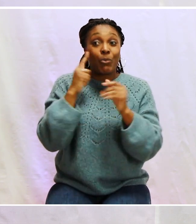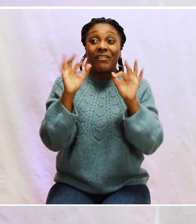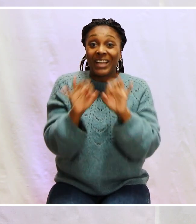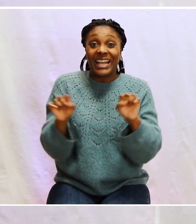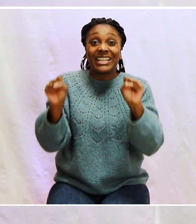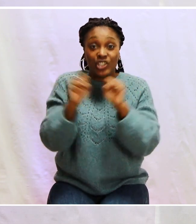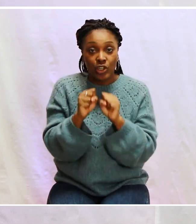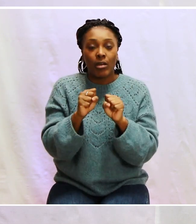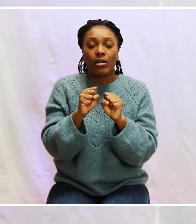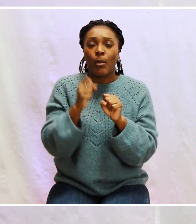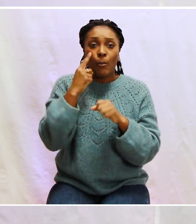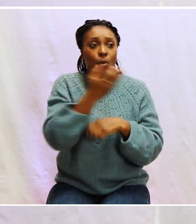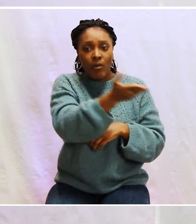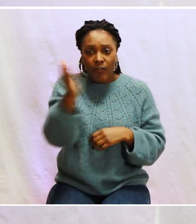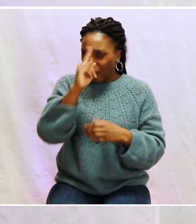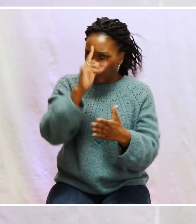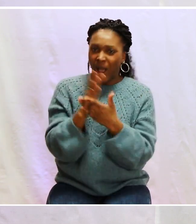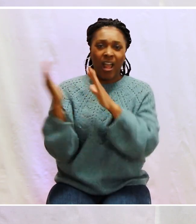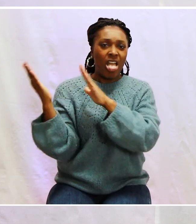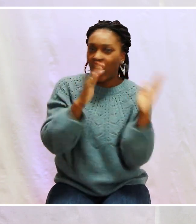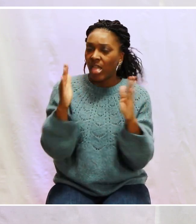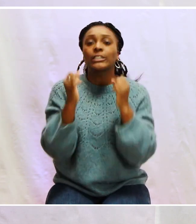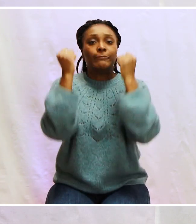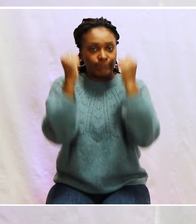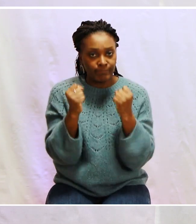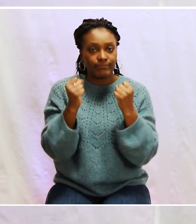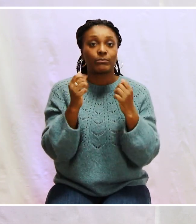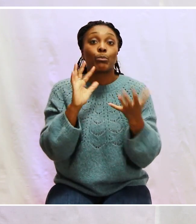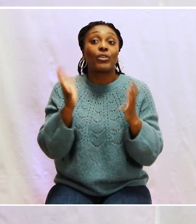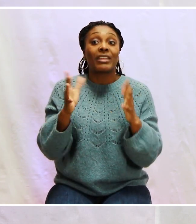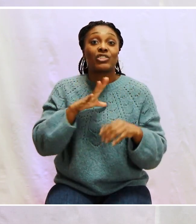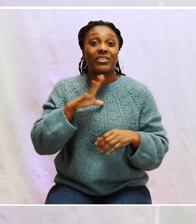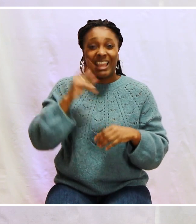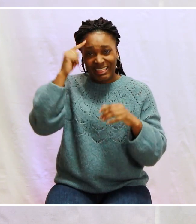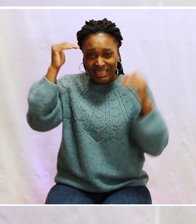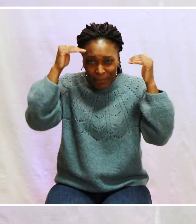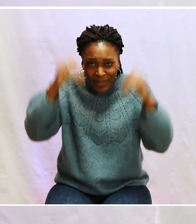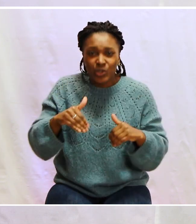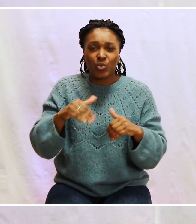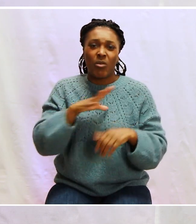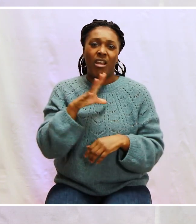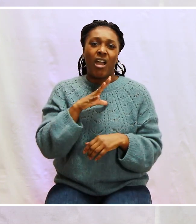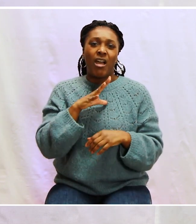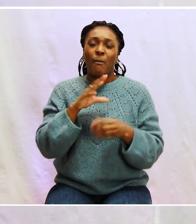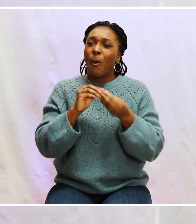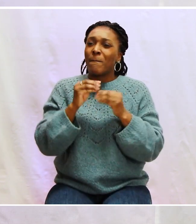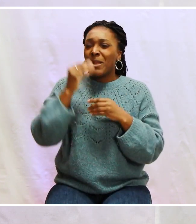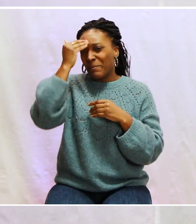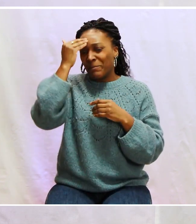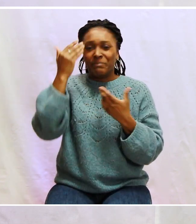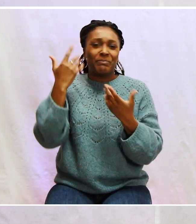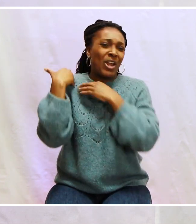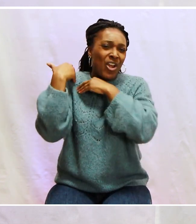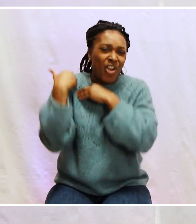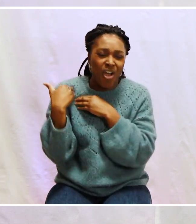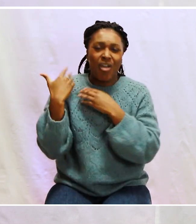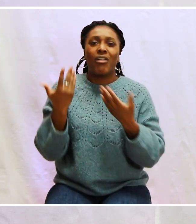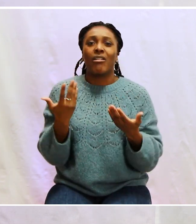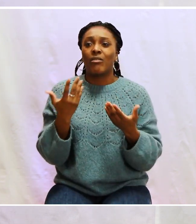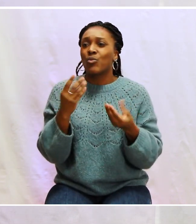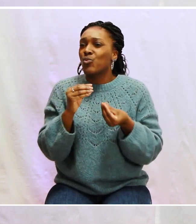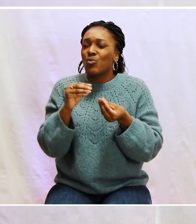peut-être affaiblis en ce début d'année, peut-être qui ont commencé avec une dépression, peut-être avec une charge émotionnelle, peut-être qu'ils sont en train de